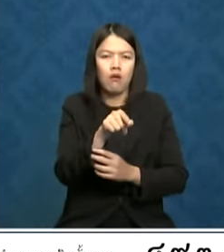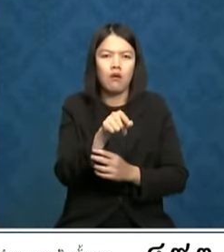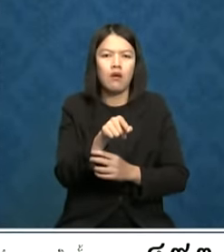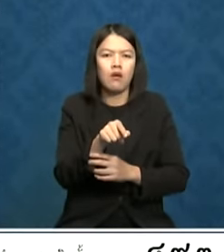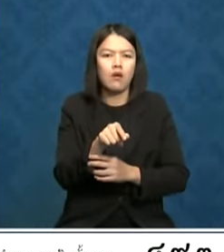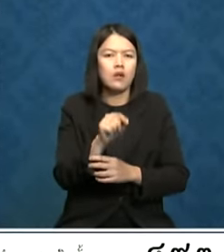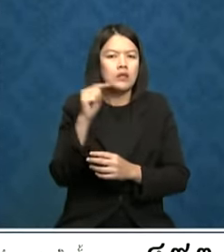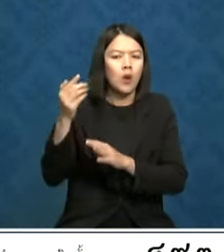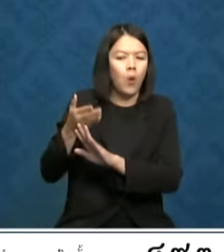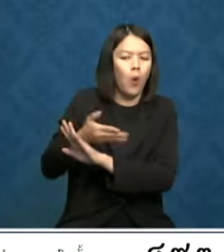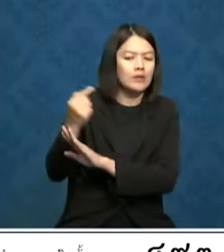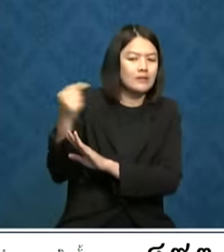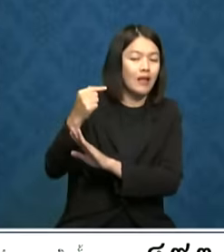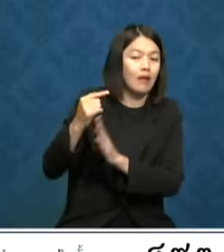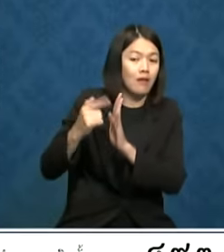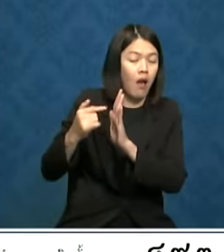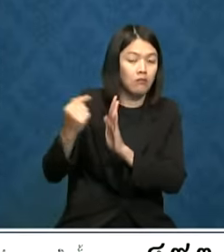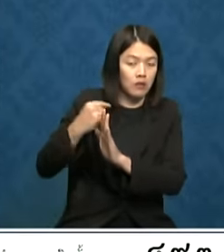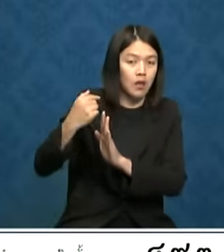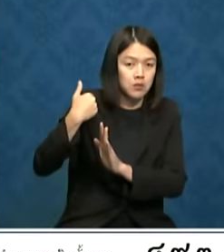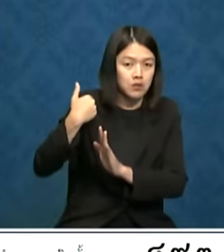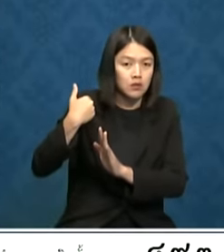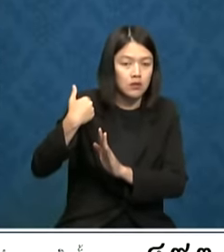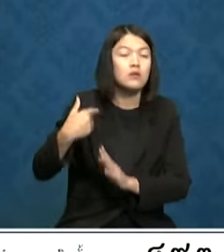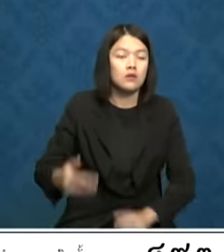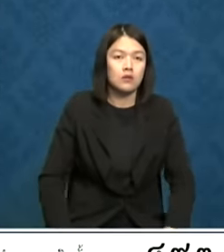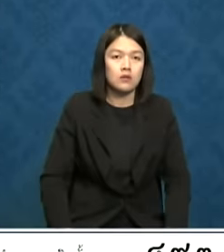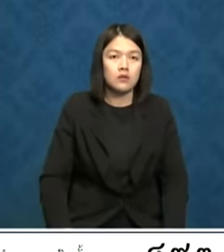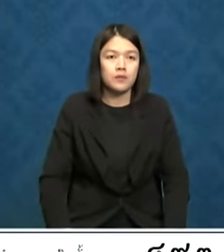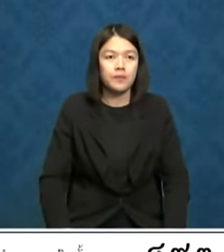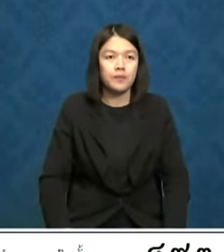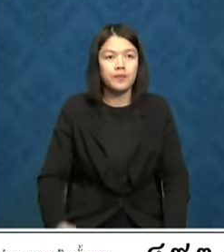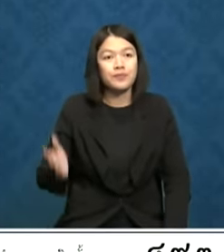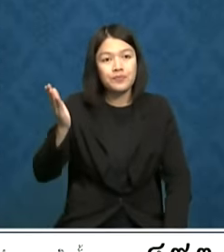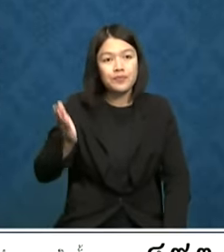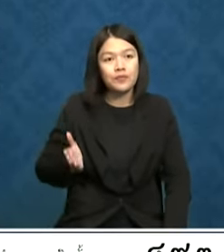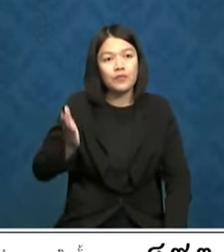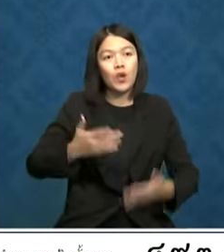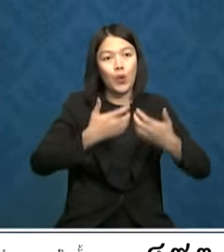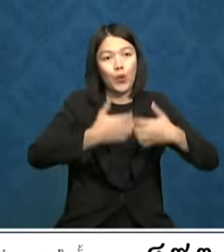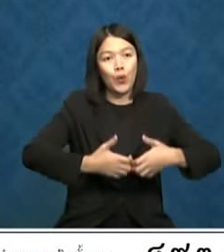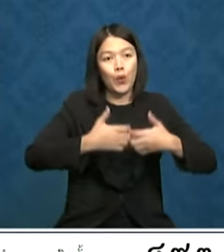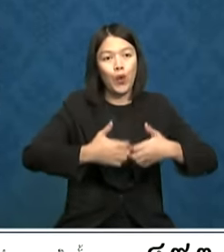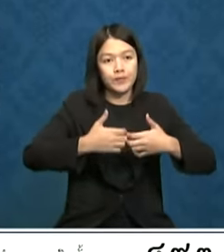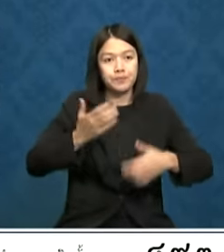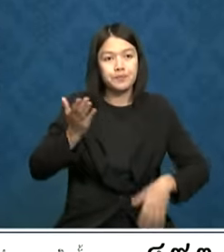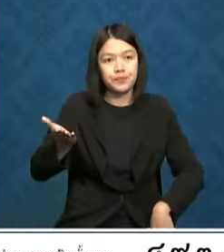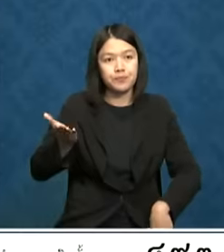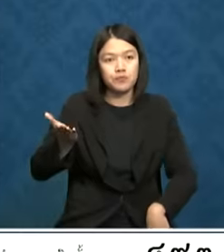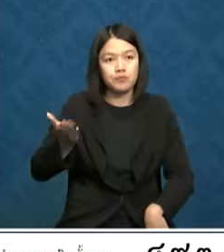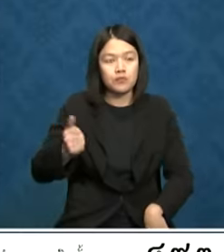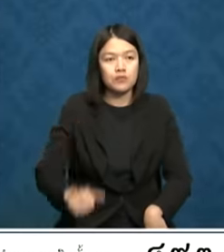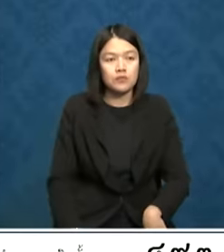ออเดอร์ยาล่วงหน้าแล้วหรือเปล่าคะสไลด์ถัดไปค่ะนี่คือหน้าตาของโรงงานนะคะถัดไป